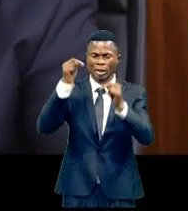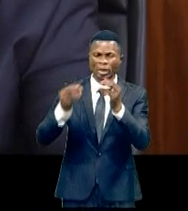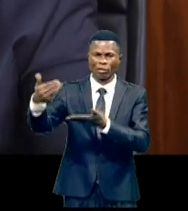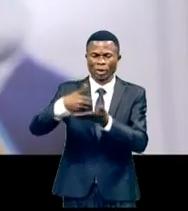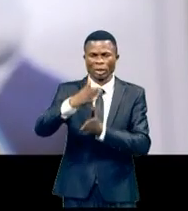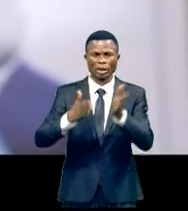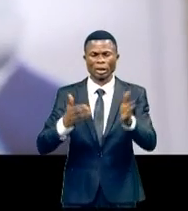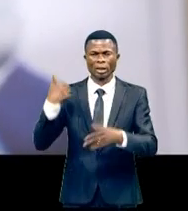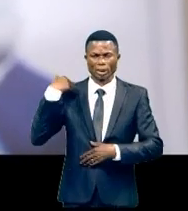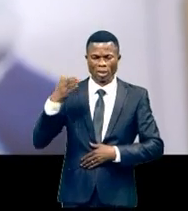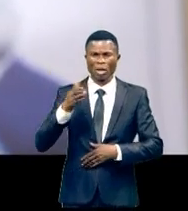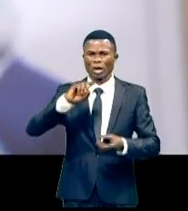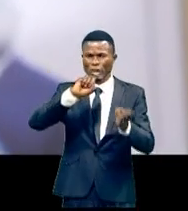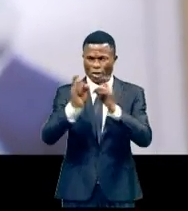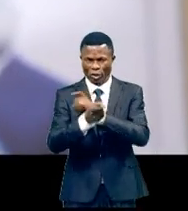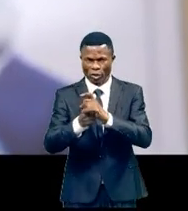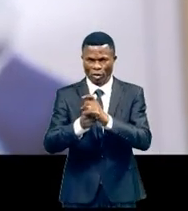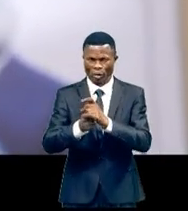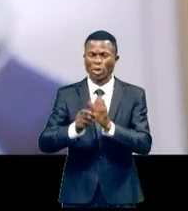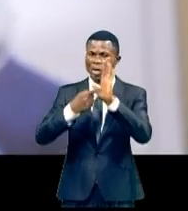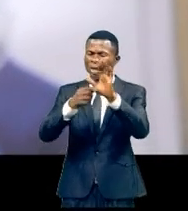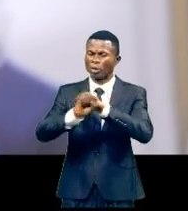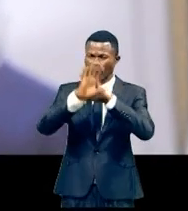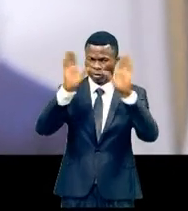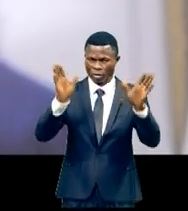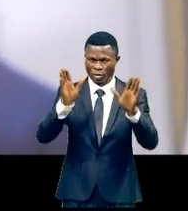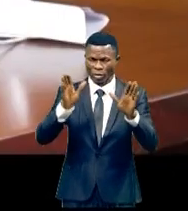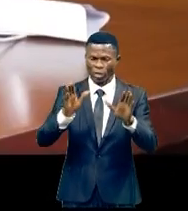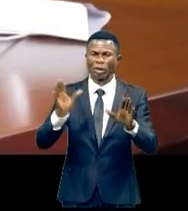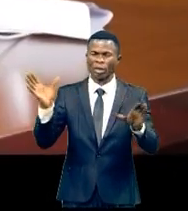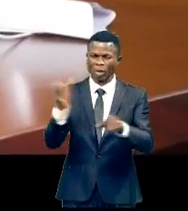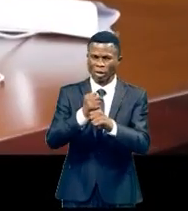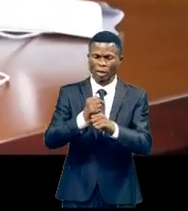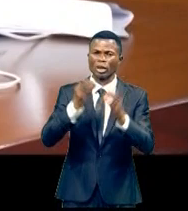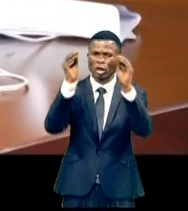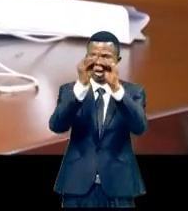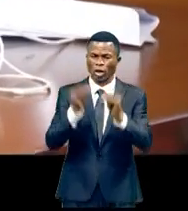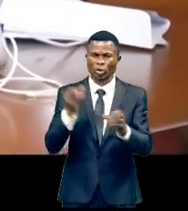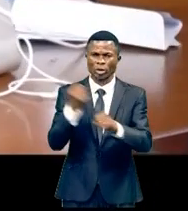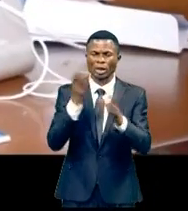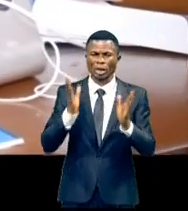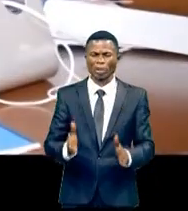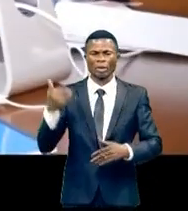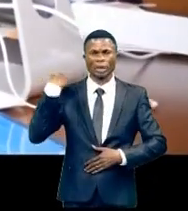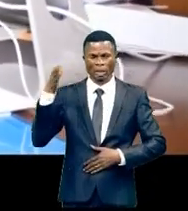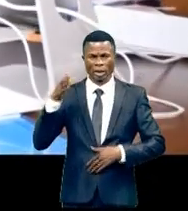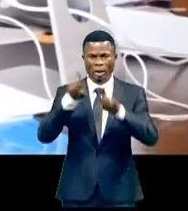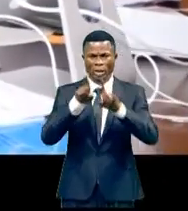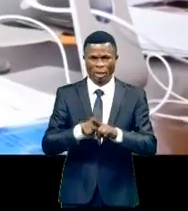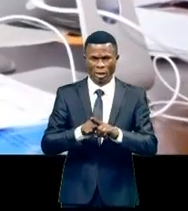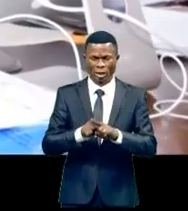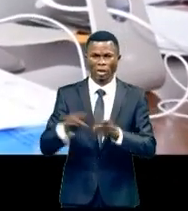l'État et l'amélioration de leur prévisibilité, la maîtrise des effectifs des agents de l'État et de la